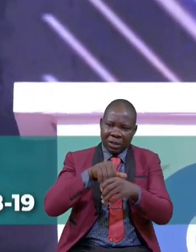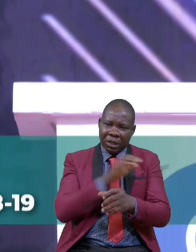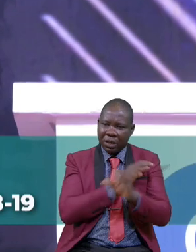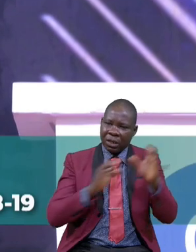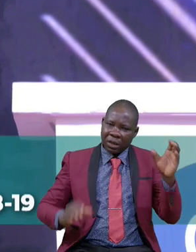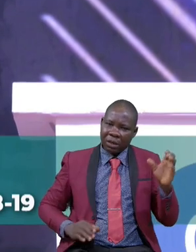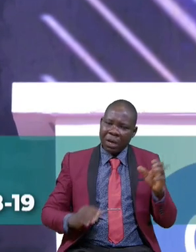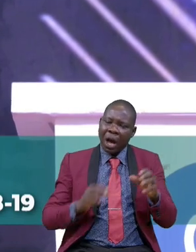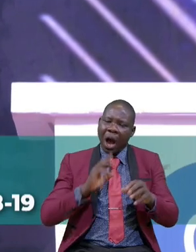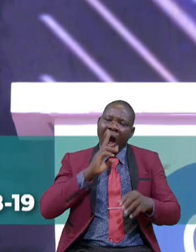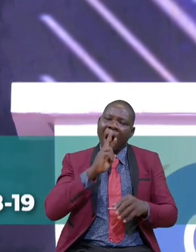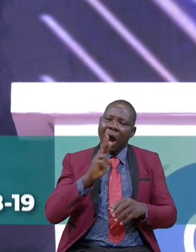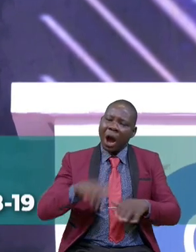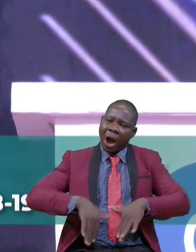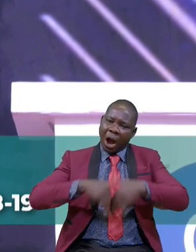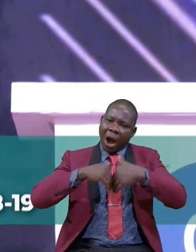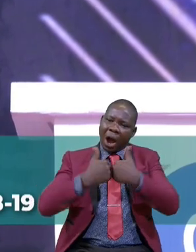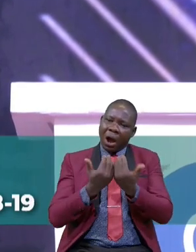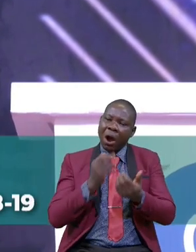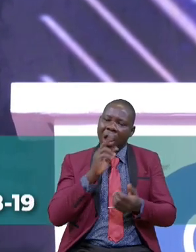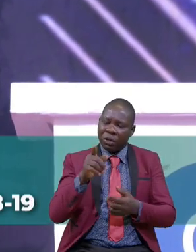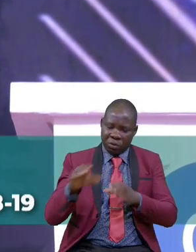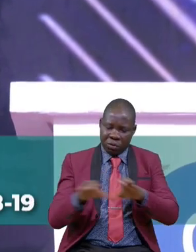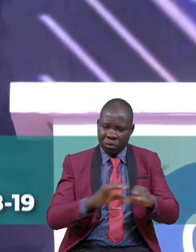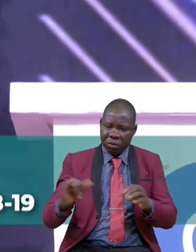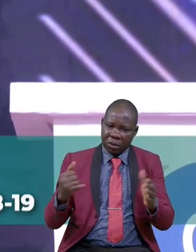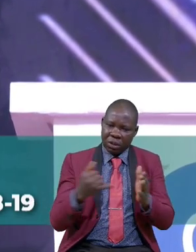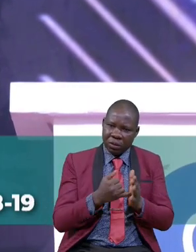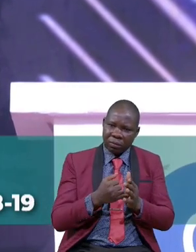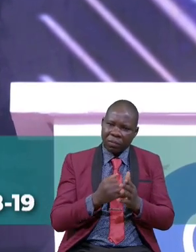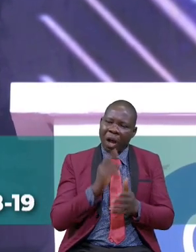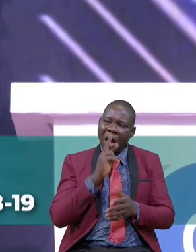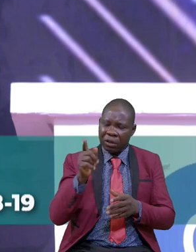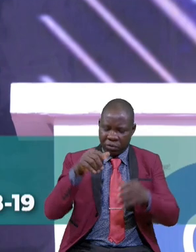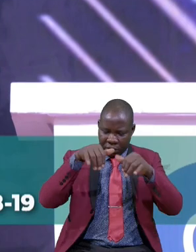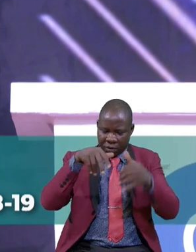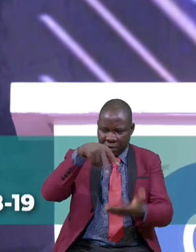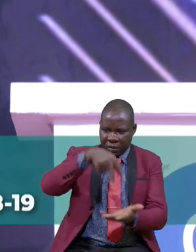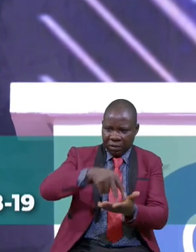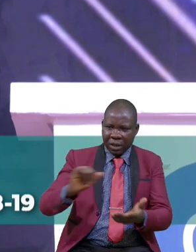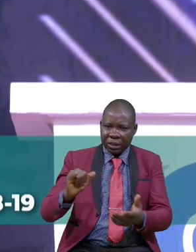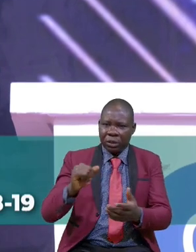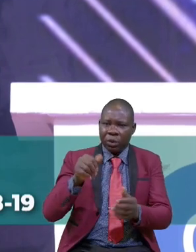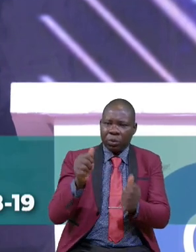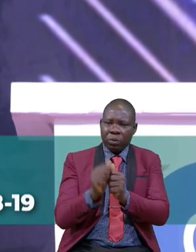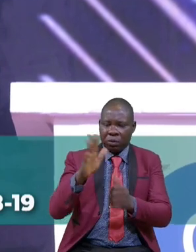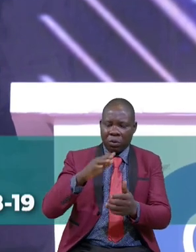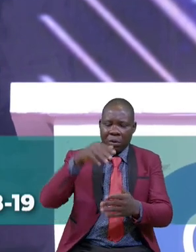Est-ce que vous êtes ferme dans votre colonne vertébrale? And even when God says, et même quand Dieu dit, est-ce que tu peux courber un peu? Il y a